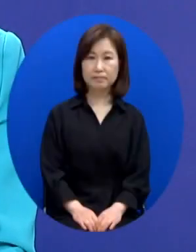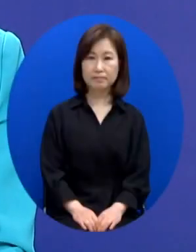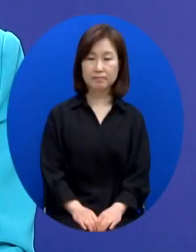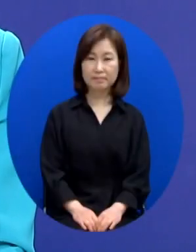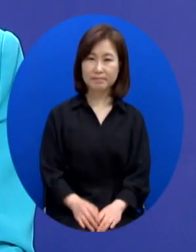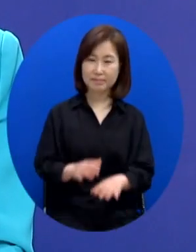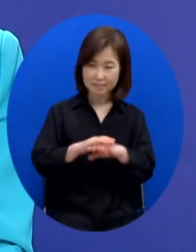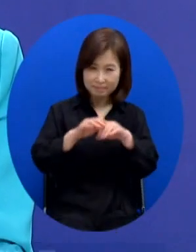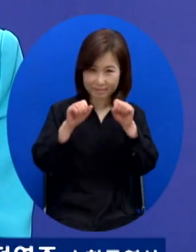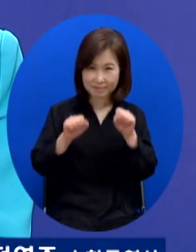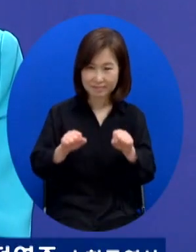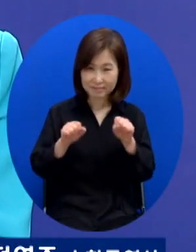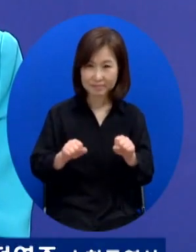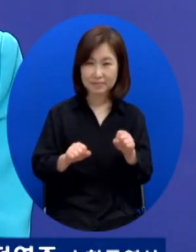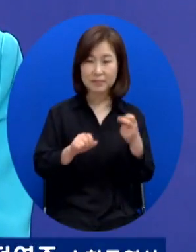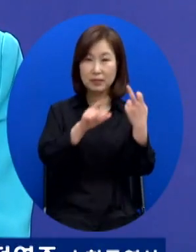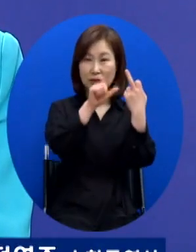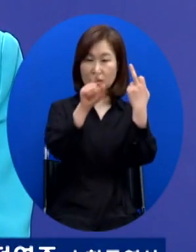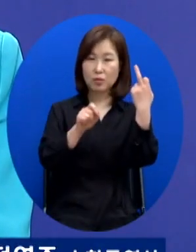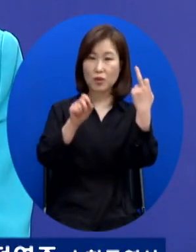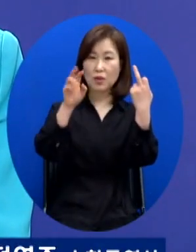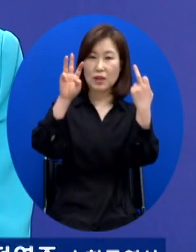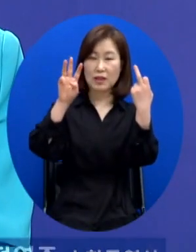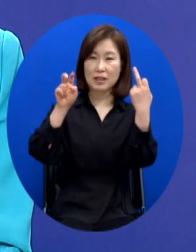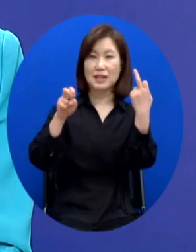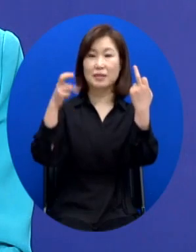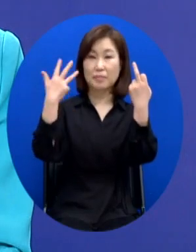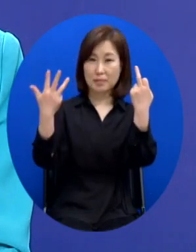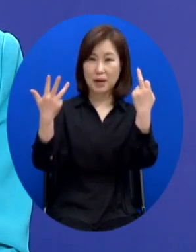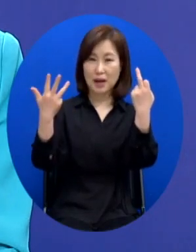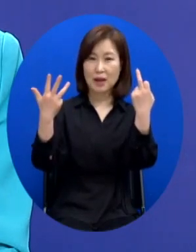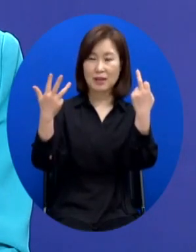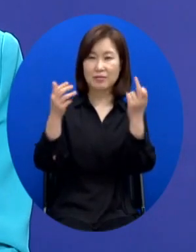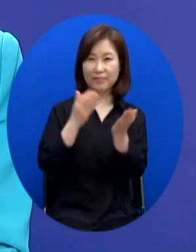시청자 여러분 안녕하십니까? 12월 28일 CTS 뉴스입니다.